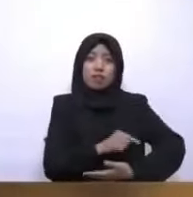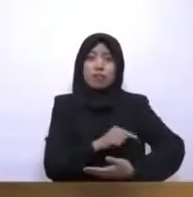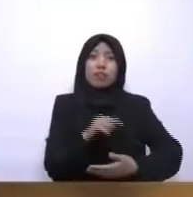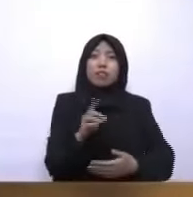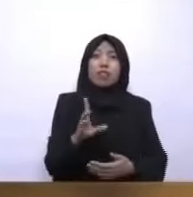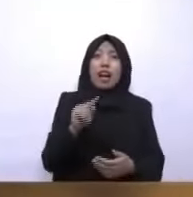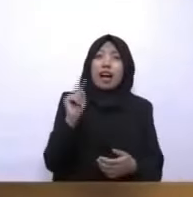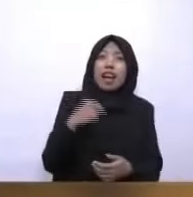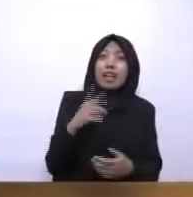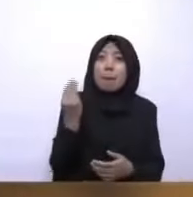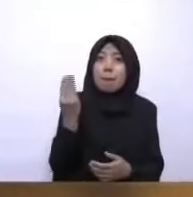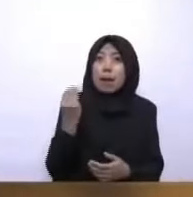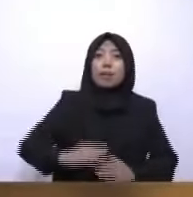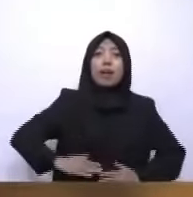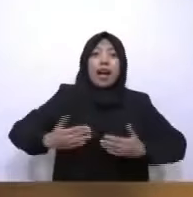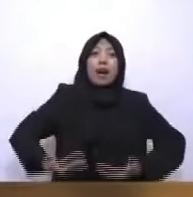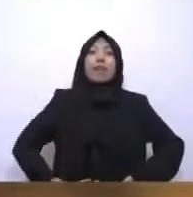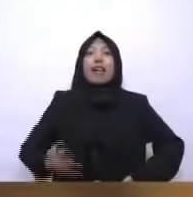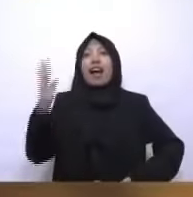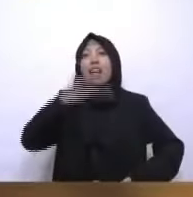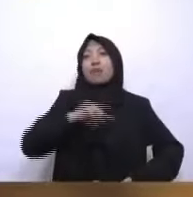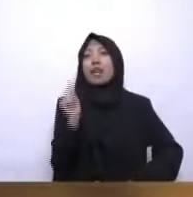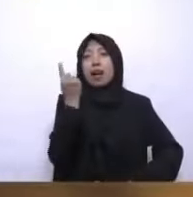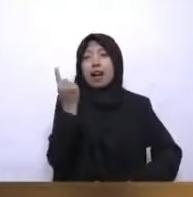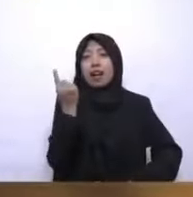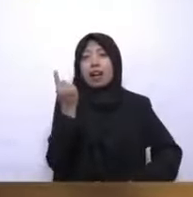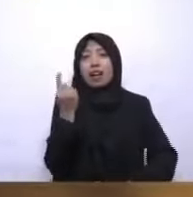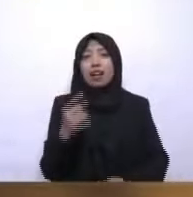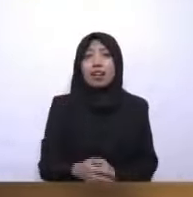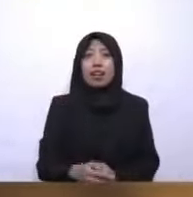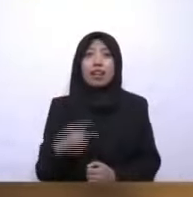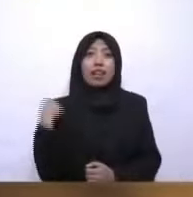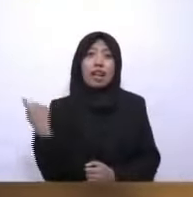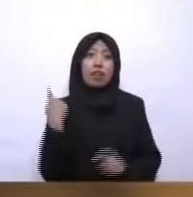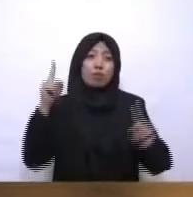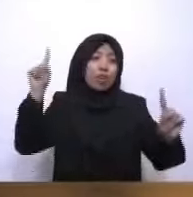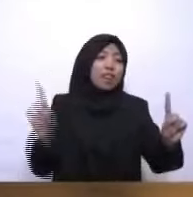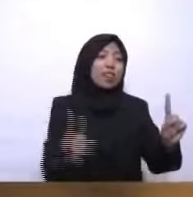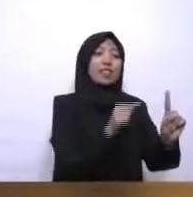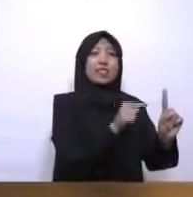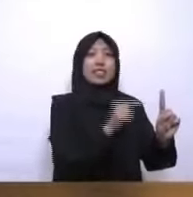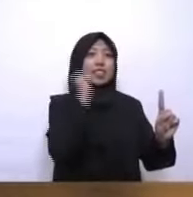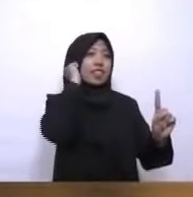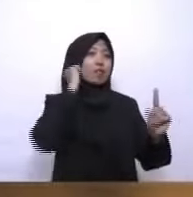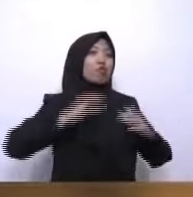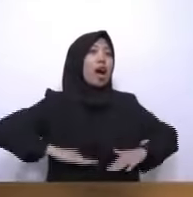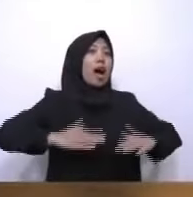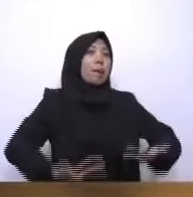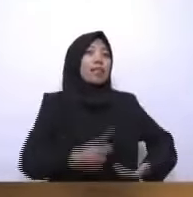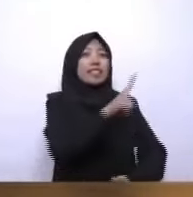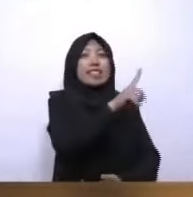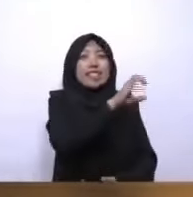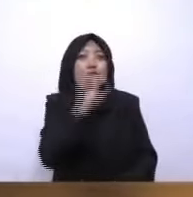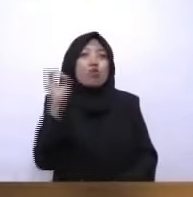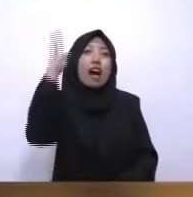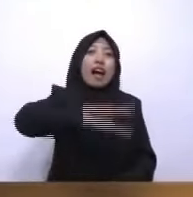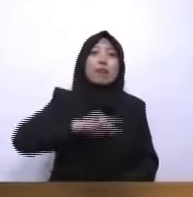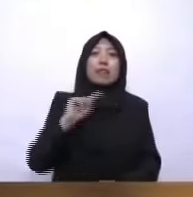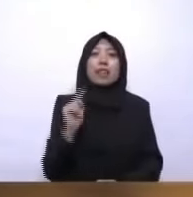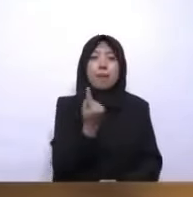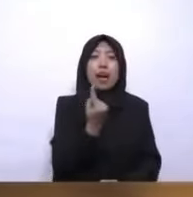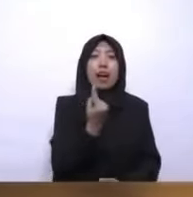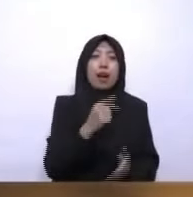hari pertama. Kami akan hadir buat ibu-ibu yang hamil di 1000 hari pertama dengan